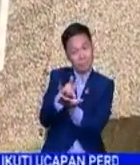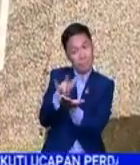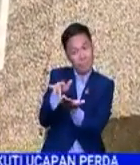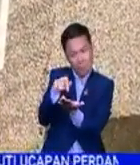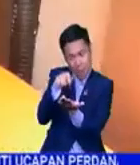hai hai